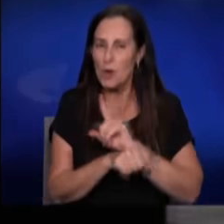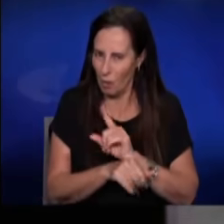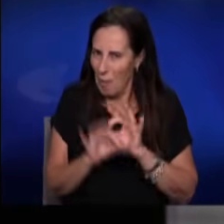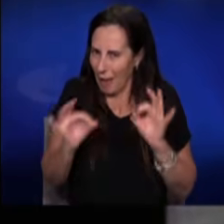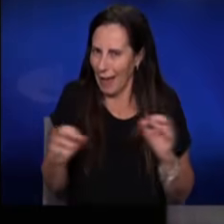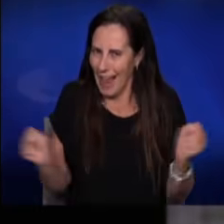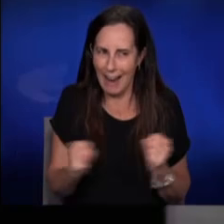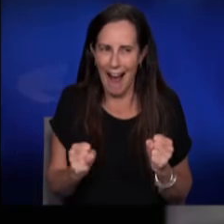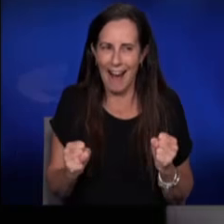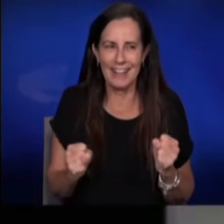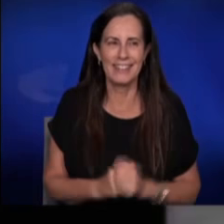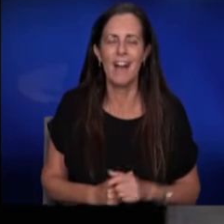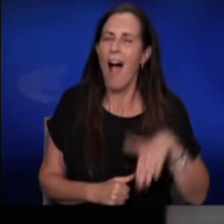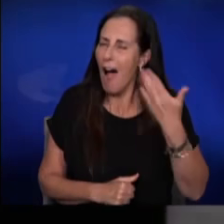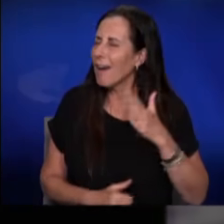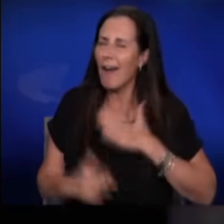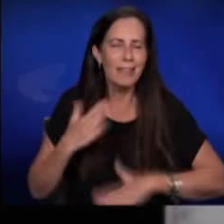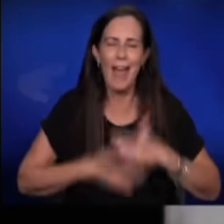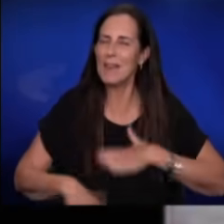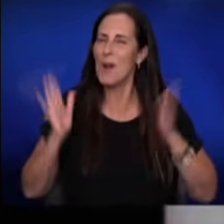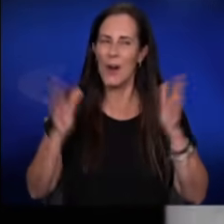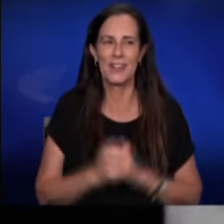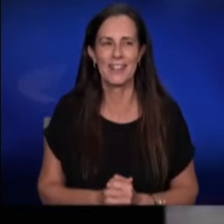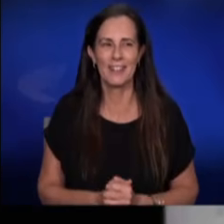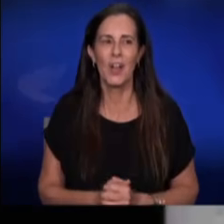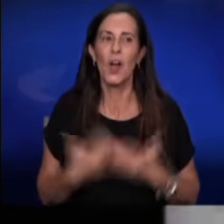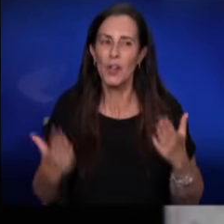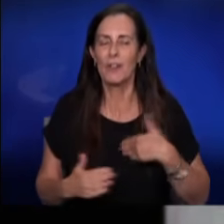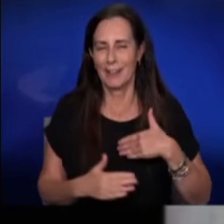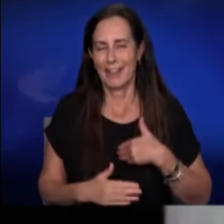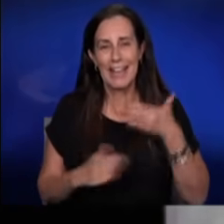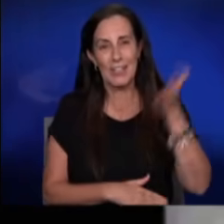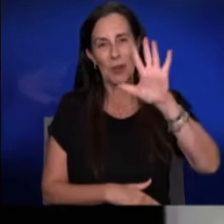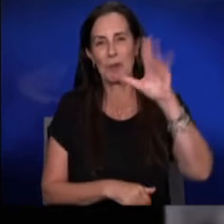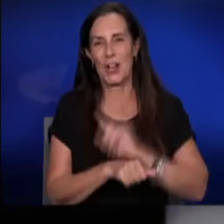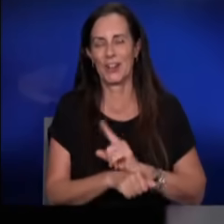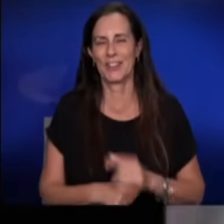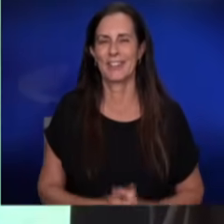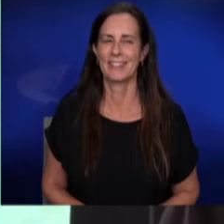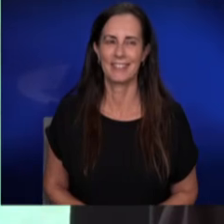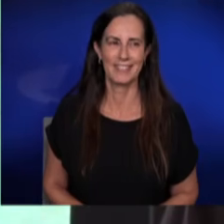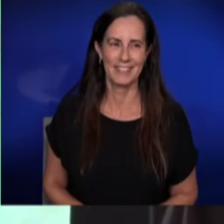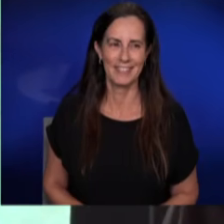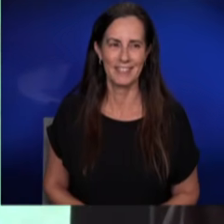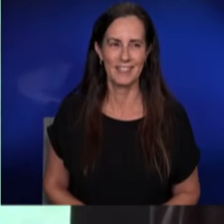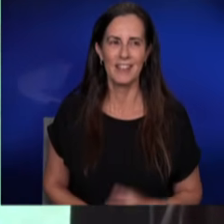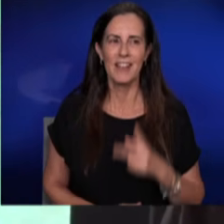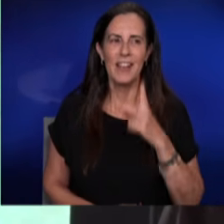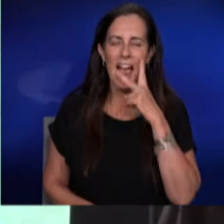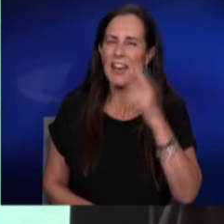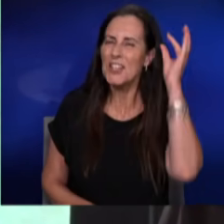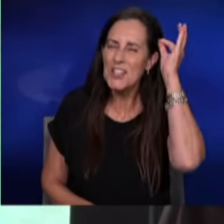ראשונות כך, אחר כך נעים עוד. נו טוב, אז אני אכנס עוד חמש דקות. ראיתי